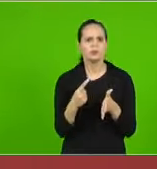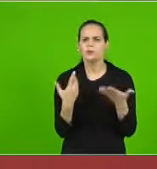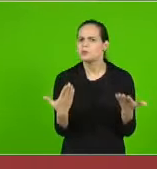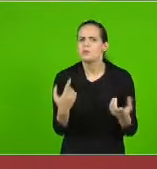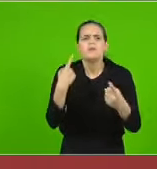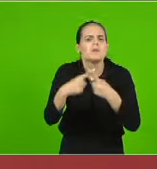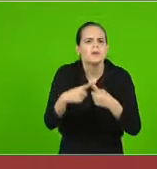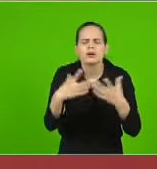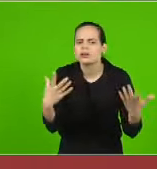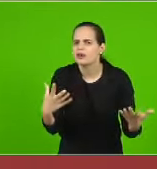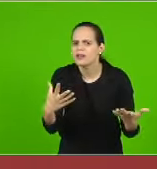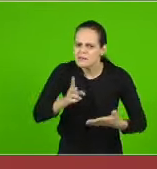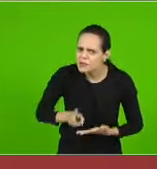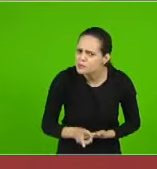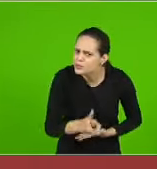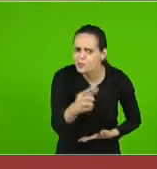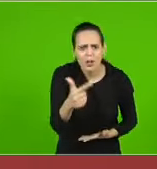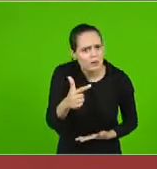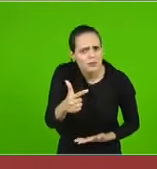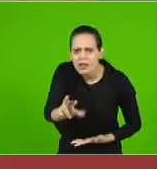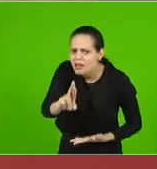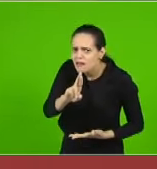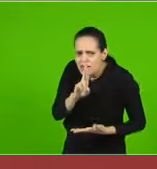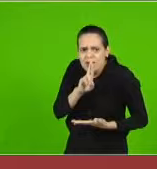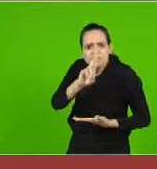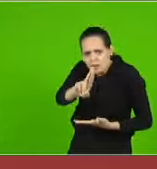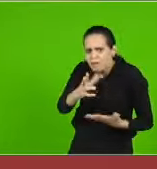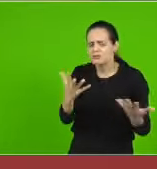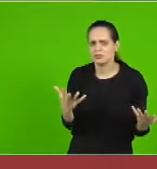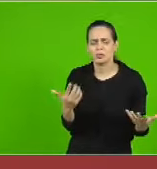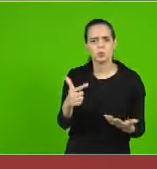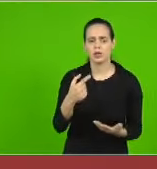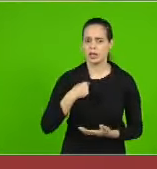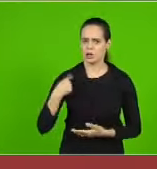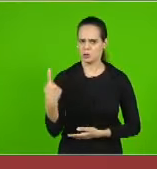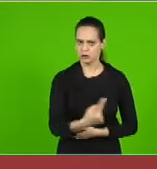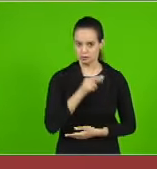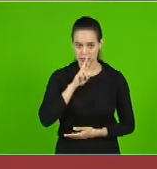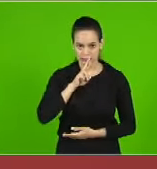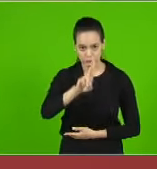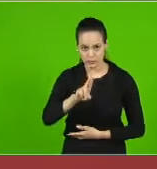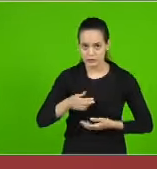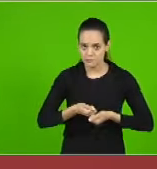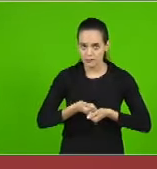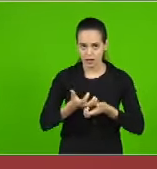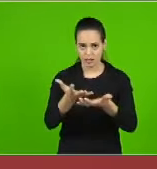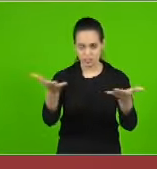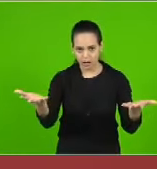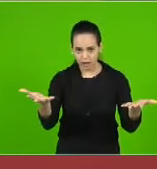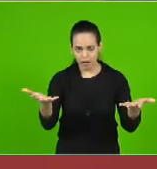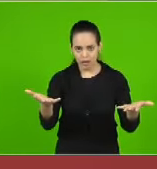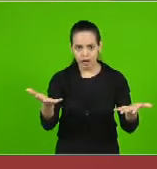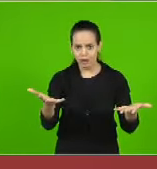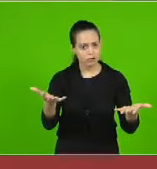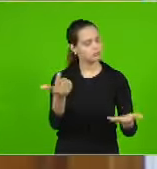это, почему так будет дальше продолжаться, неужели нет ответа, почему все это происходит? Мы не пришли